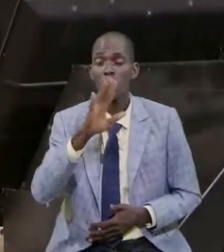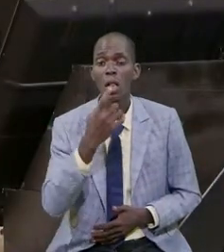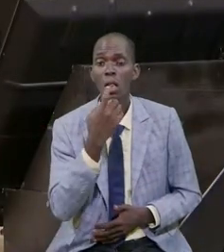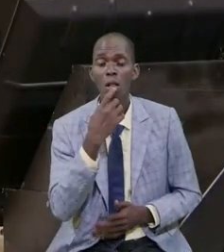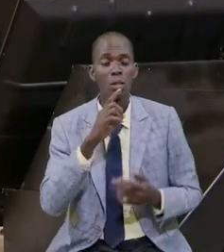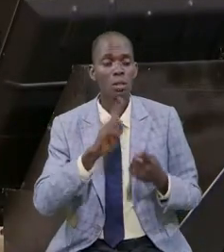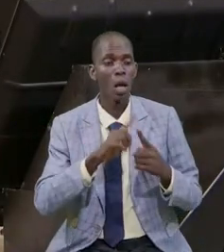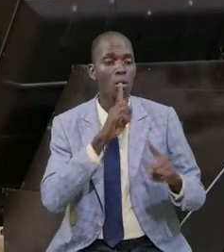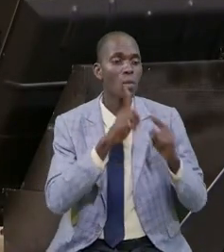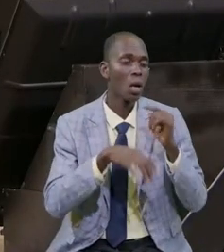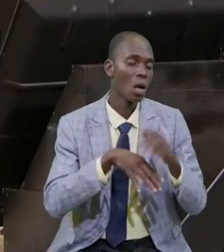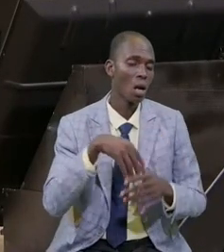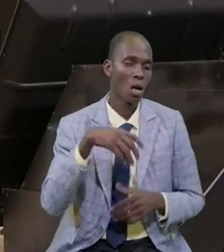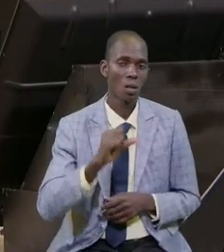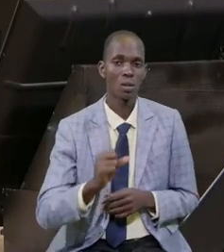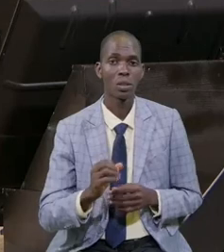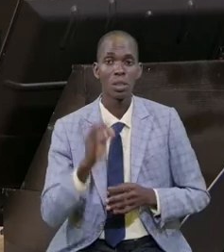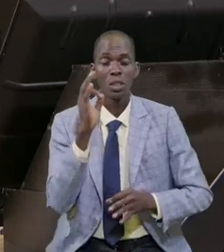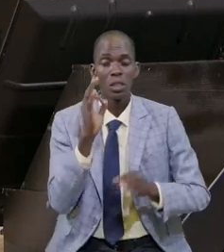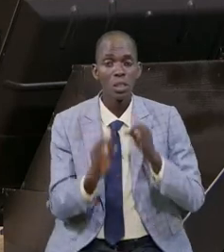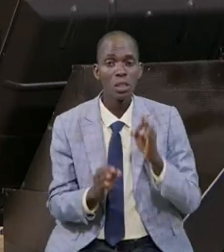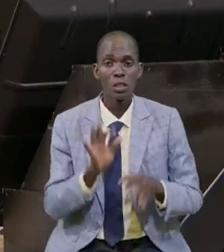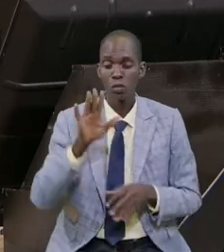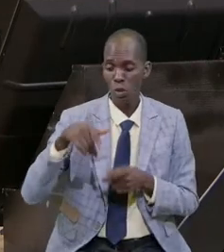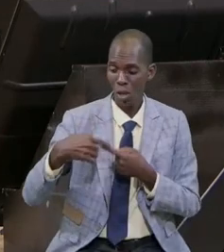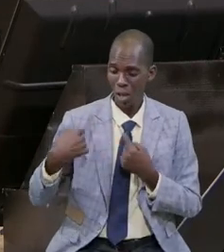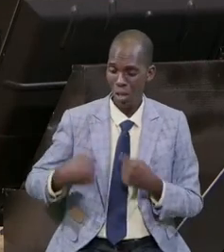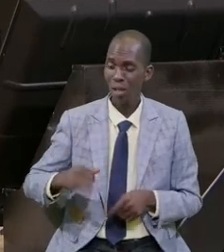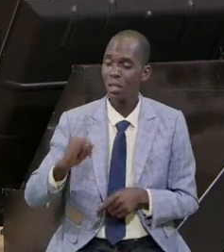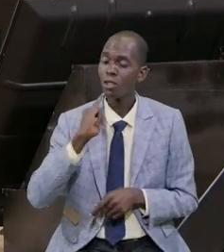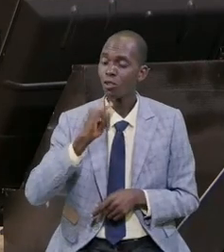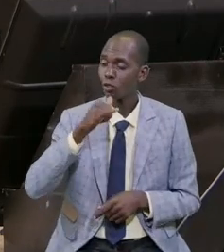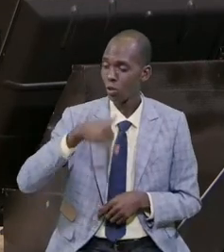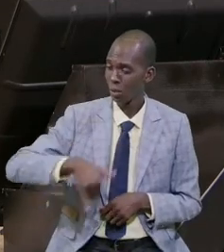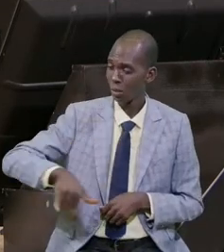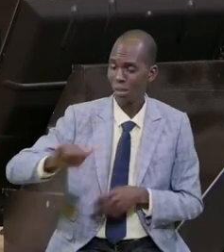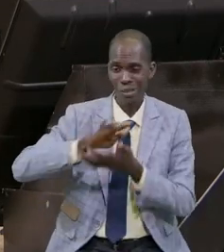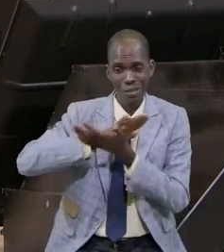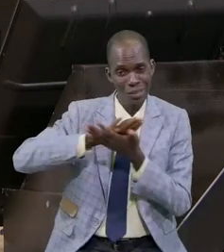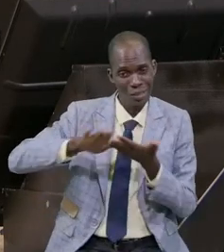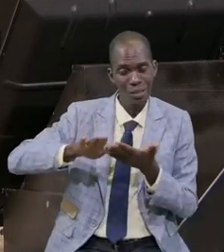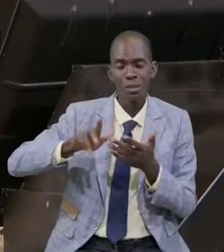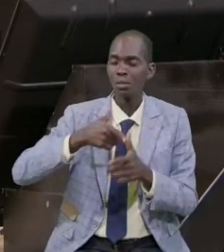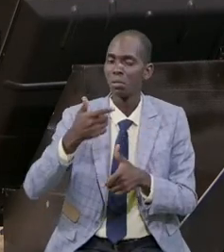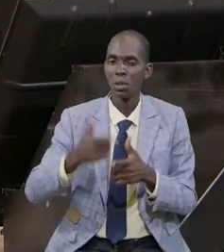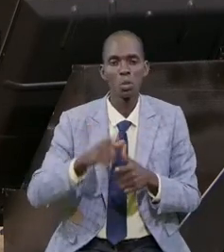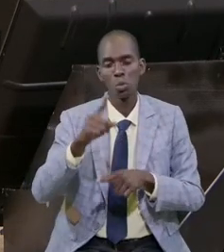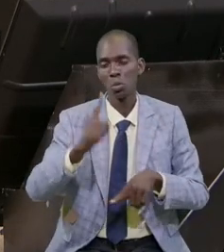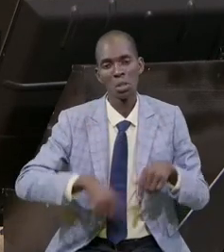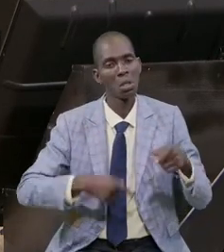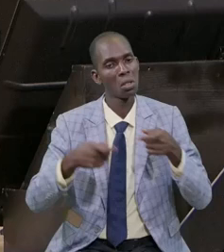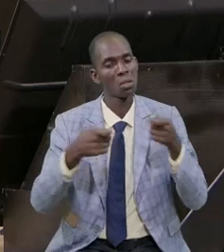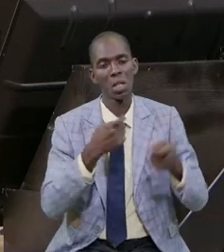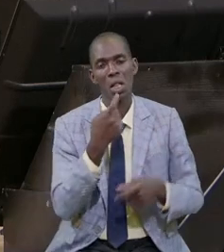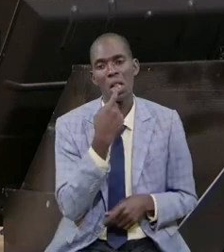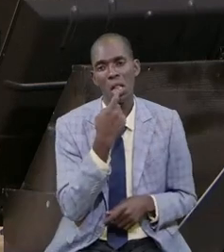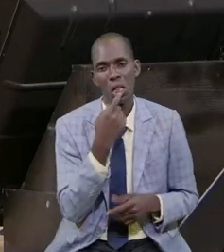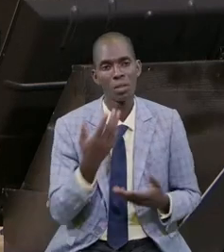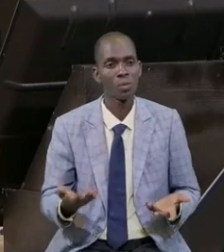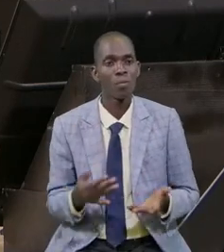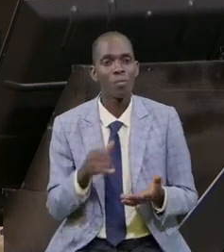ça. Si le cœur n'est pas traité, si le cœur n'est pas soigné, il dit,